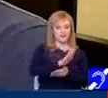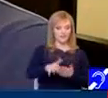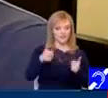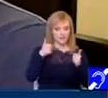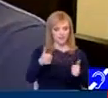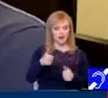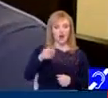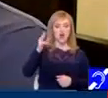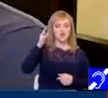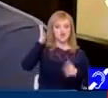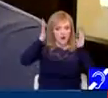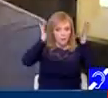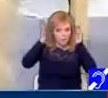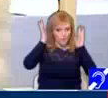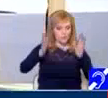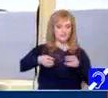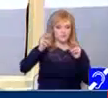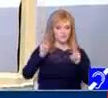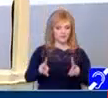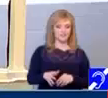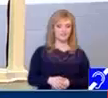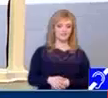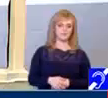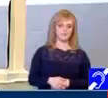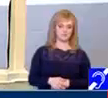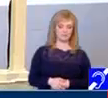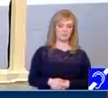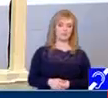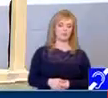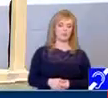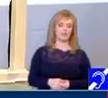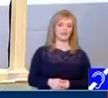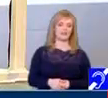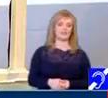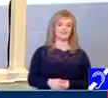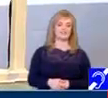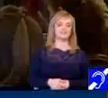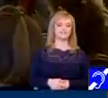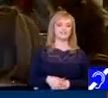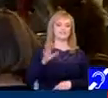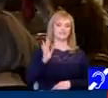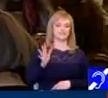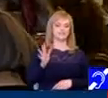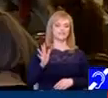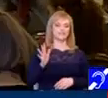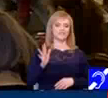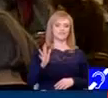calitate, șampoane specifice tipului de blană. A trecut vremea toaletajului o dată pe an.